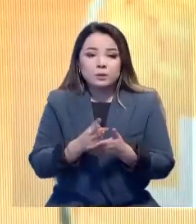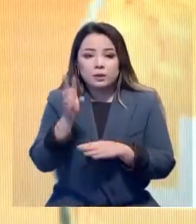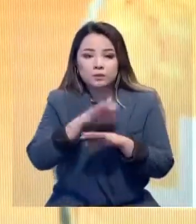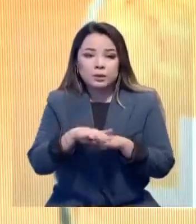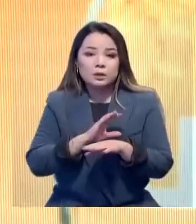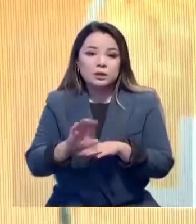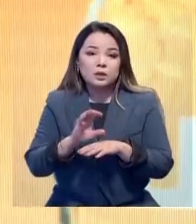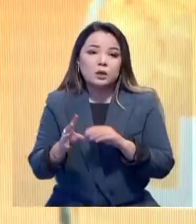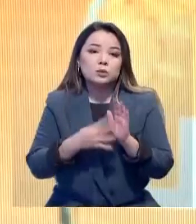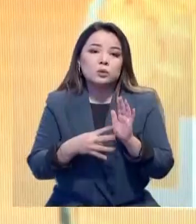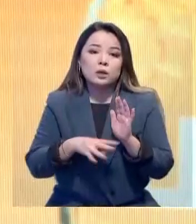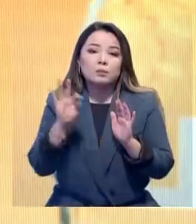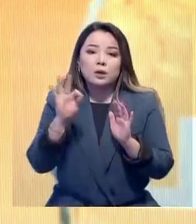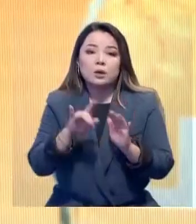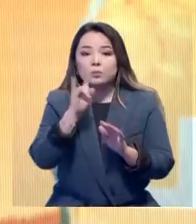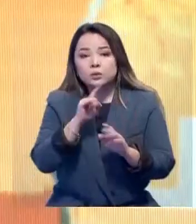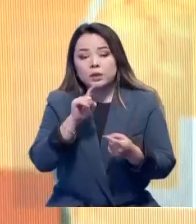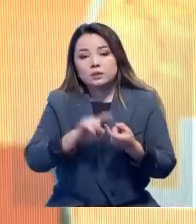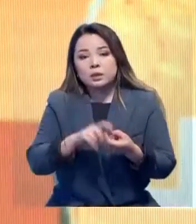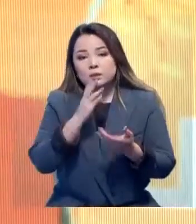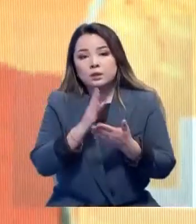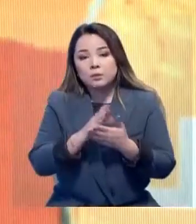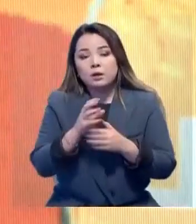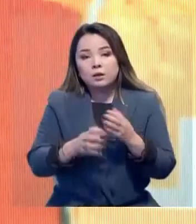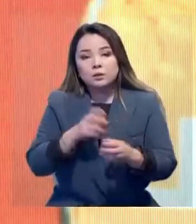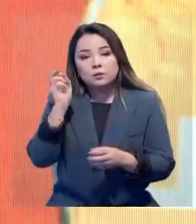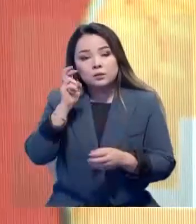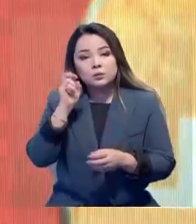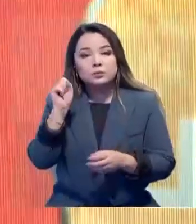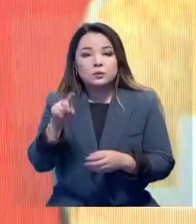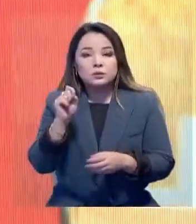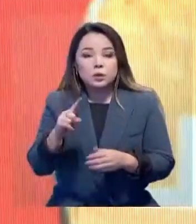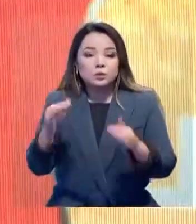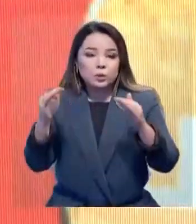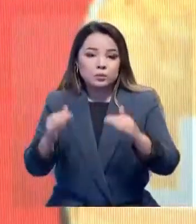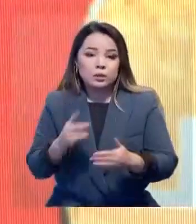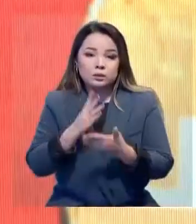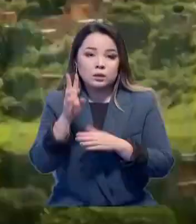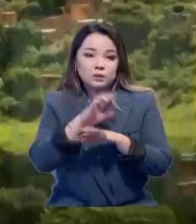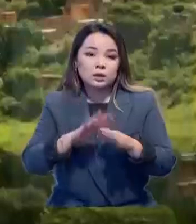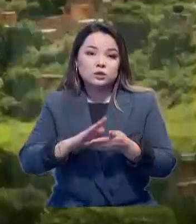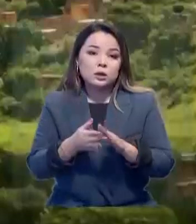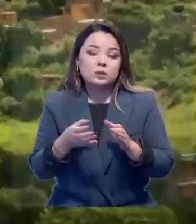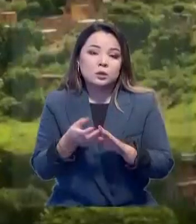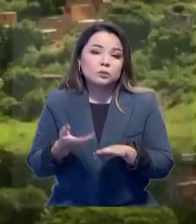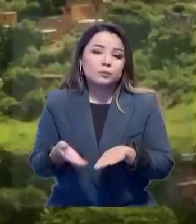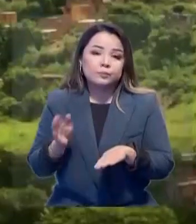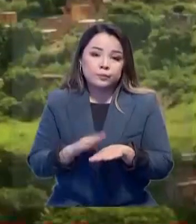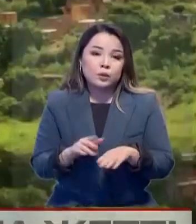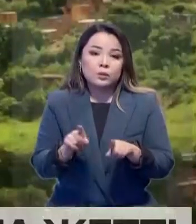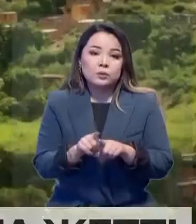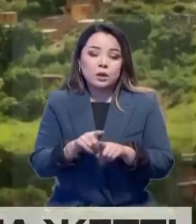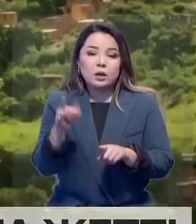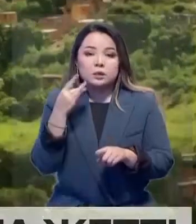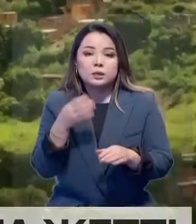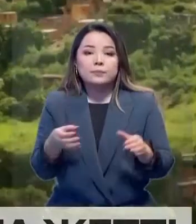Мемлекет экспортының 90%-ы мұнайға тиесілі. Әлемде қара алтын бағасы күрт төмендегенде елдегі ахуал да қиындады. Сосын